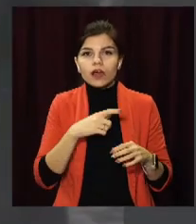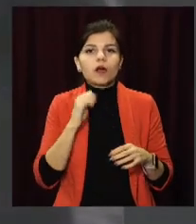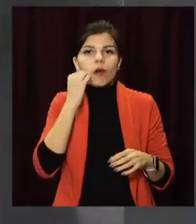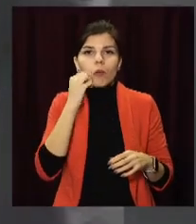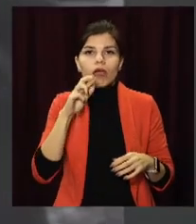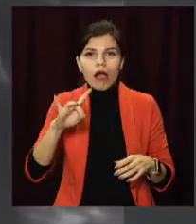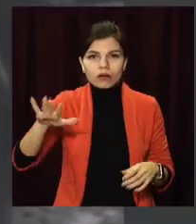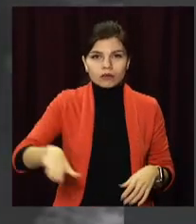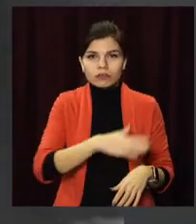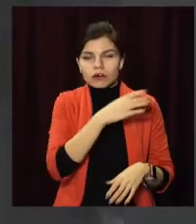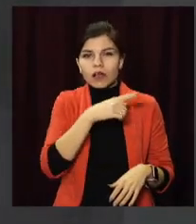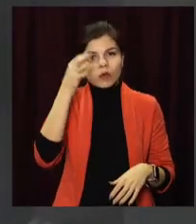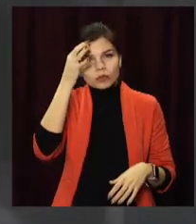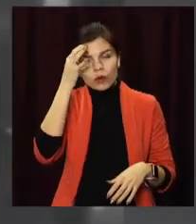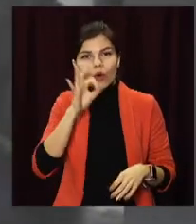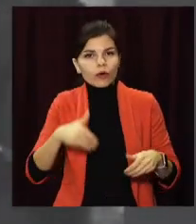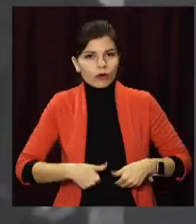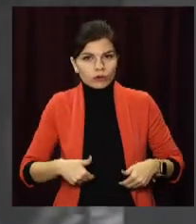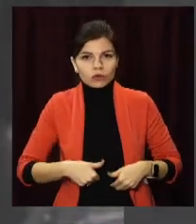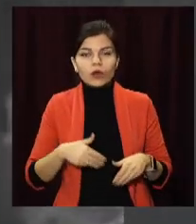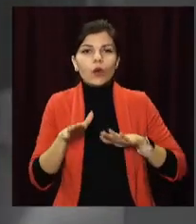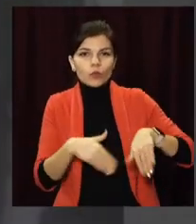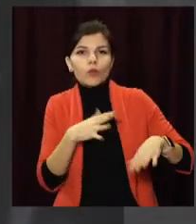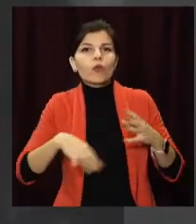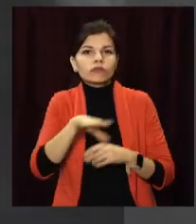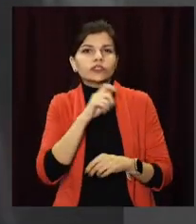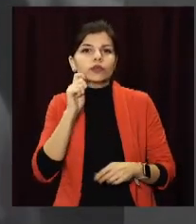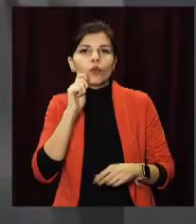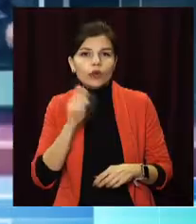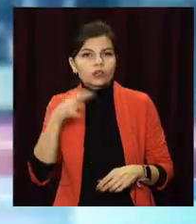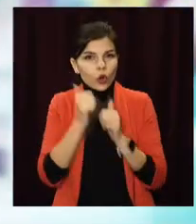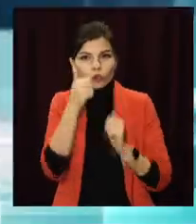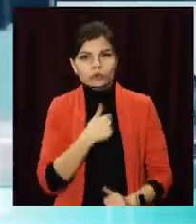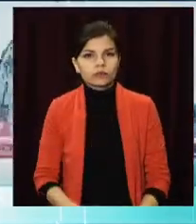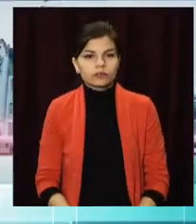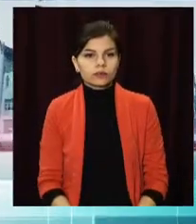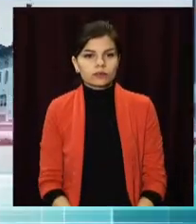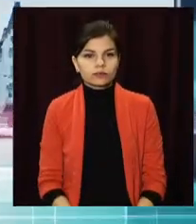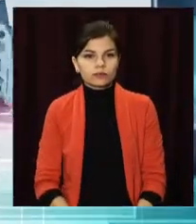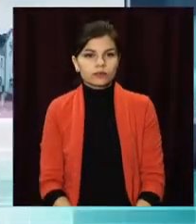Яр. Заходи до Дня пам'яті жертв Голокосту проходять по всій країні щорічно.